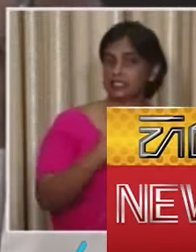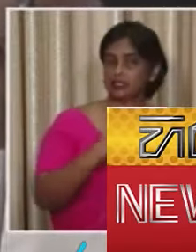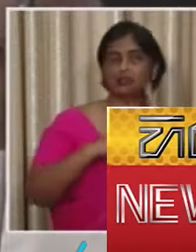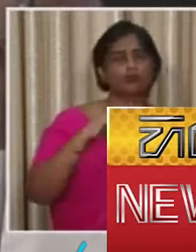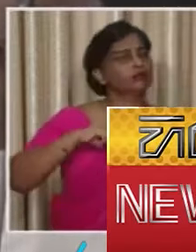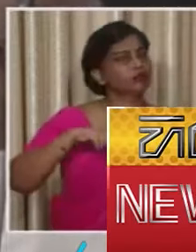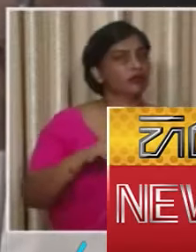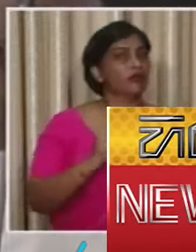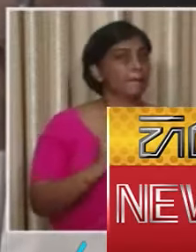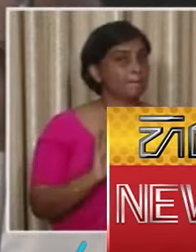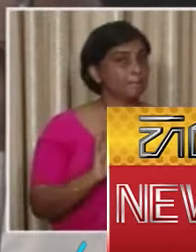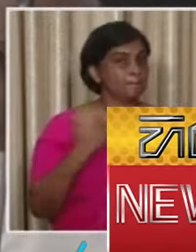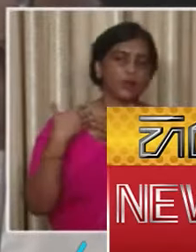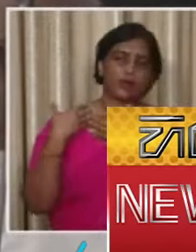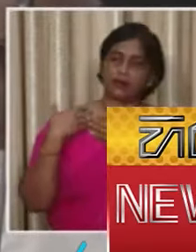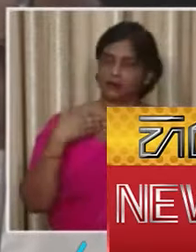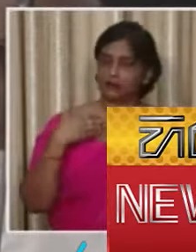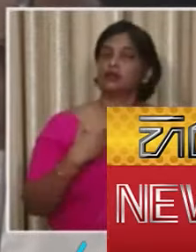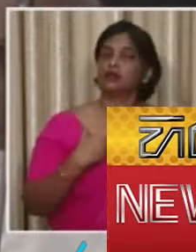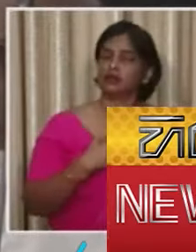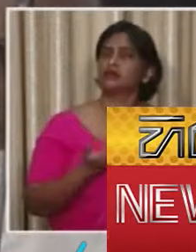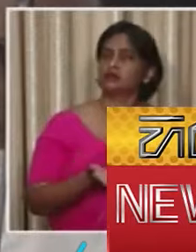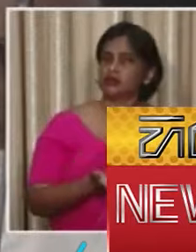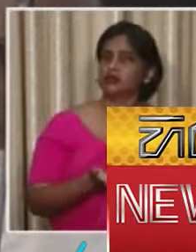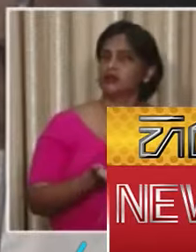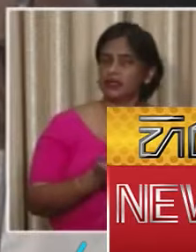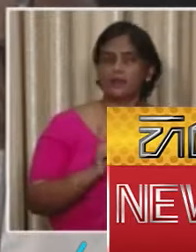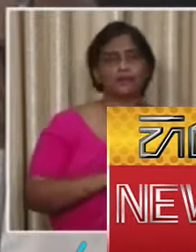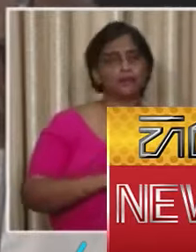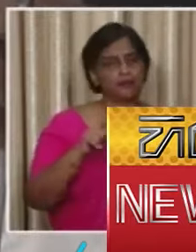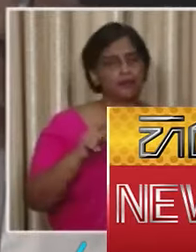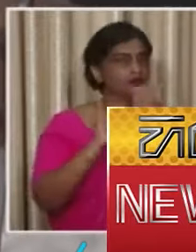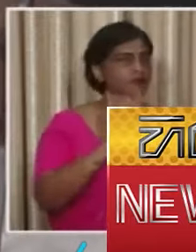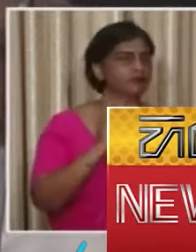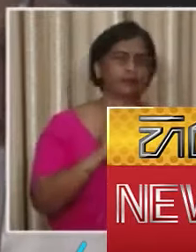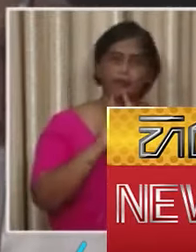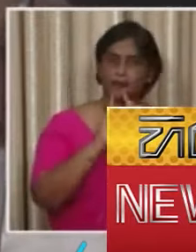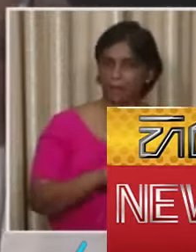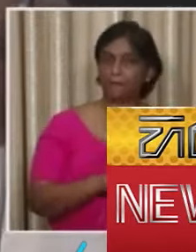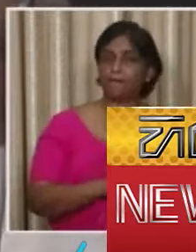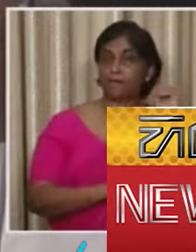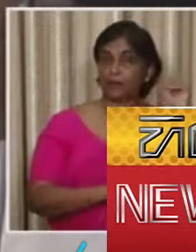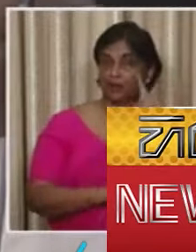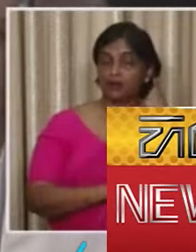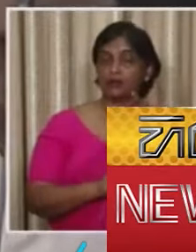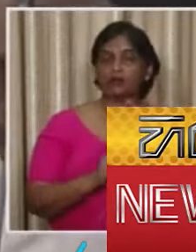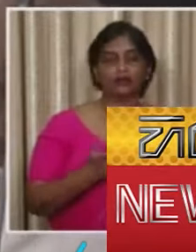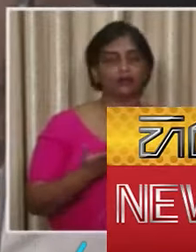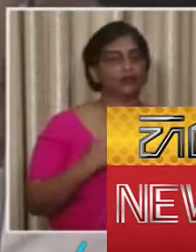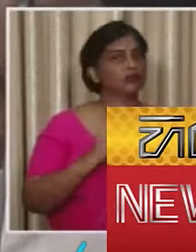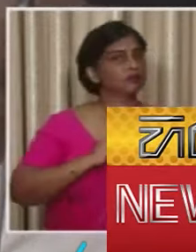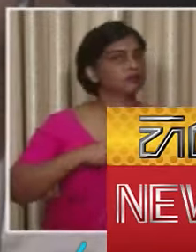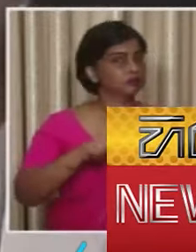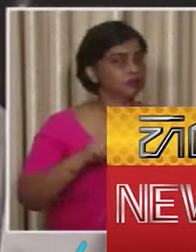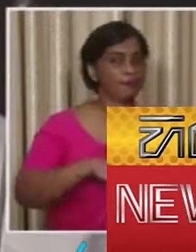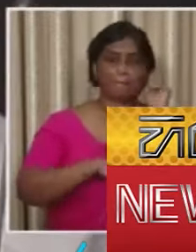ගමන ආරම්භ වූ දවසේ පටන් මම විටින් විට පාර්ලිමේන්තුවේ හමුවේ කරුණු ඉදිරිපත් කළා. මුලින් අප අනුගමනය